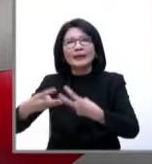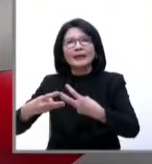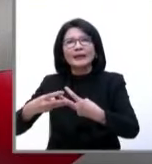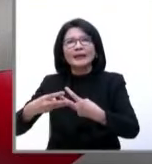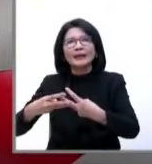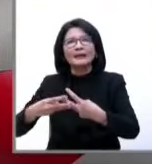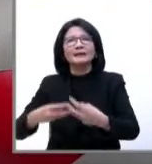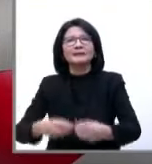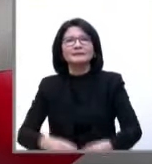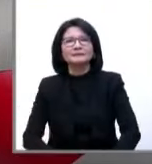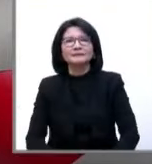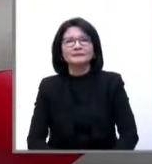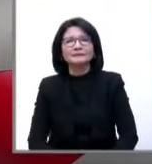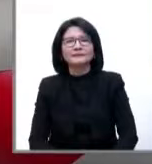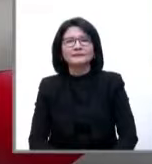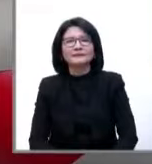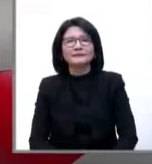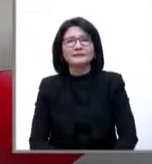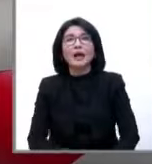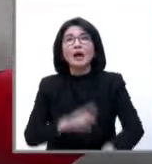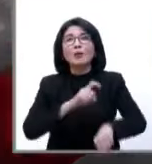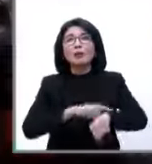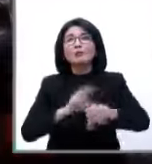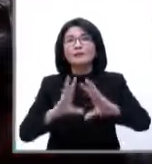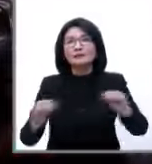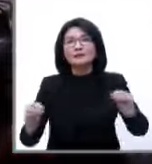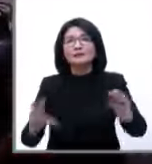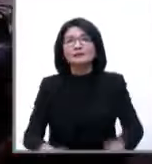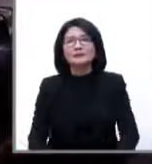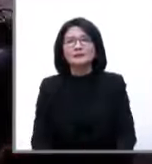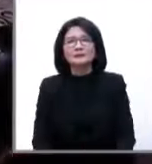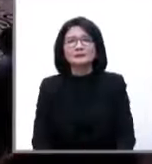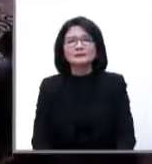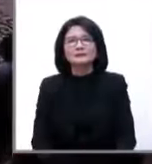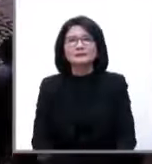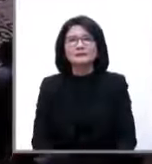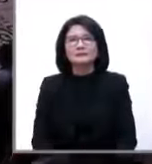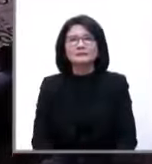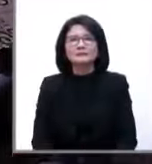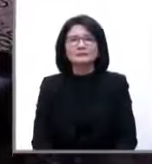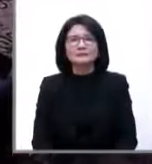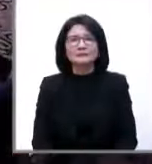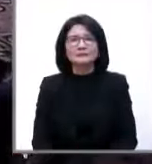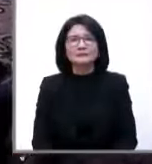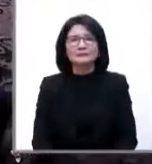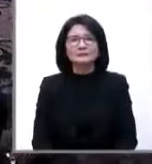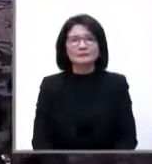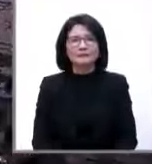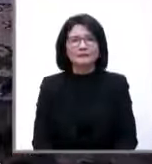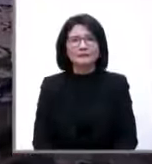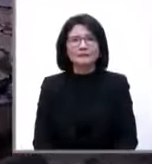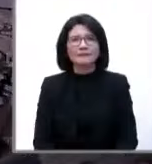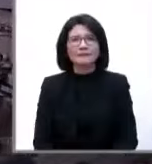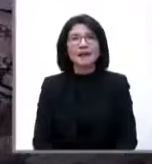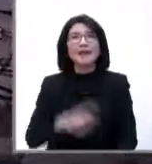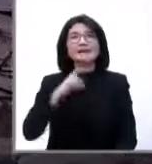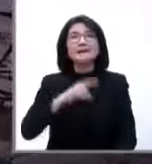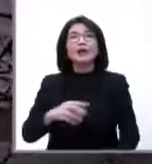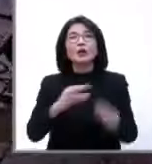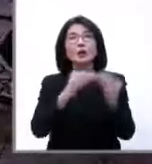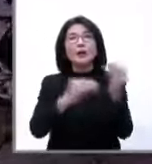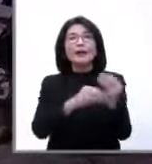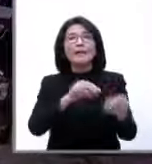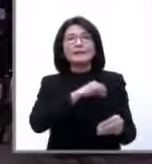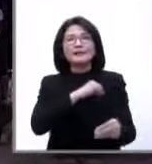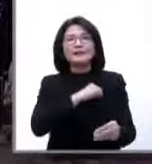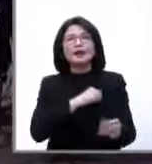pertumbuhan baik waktunya habis pak Muhaimin am kami persilakan calon wakil presiden nomor